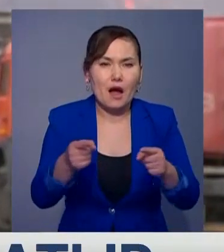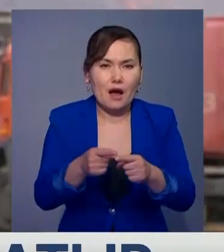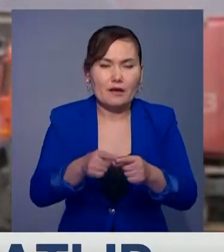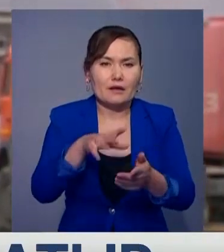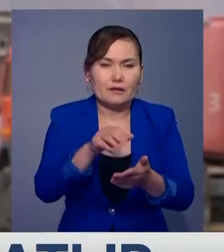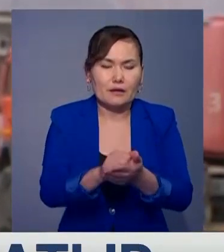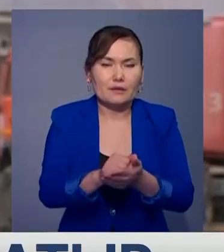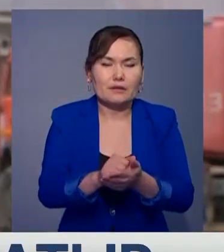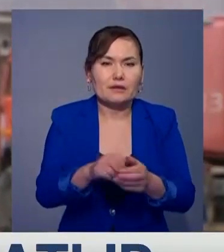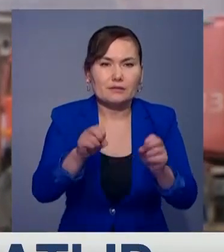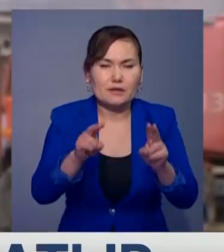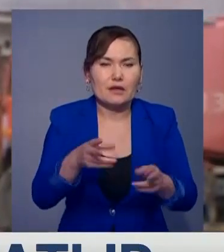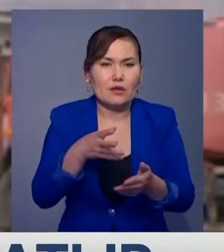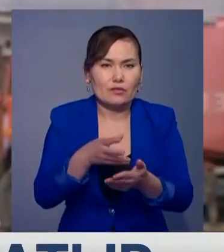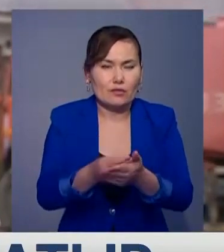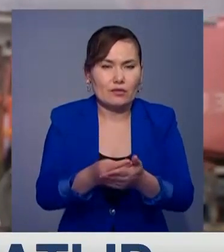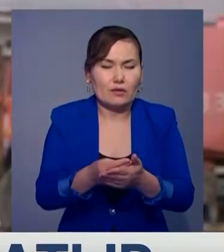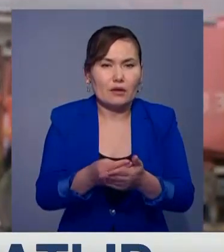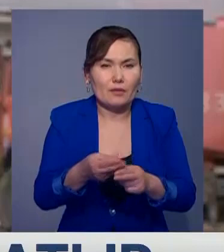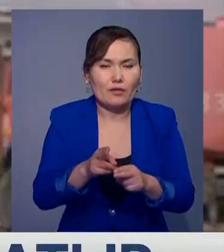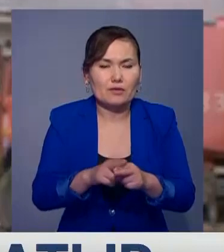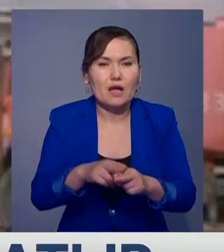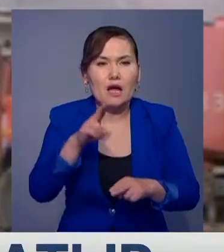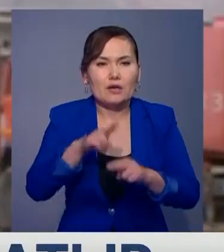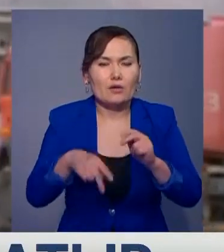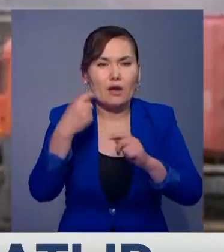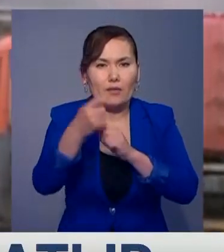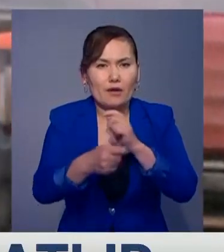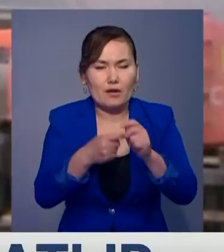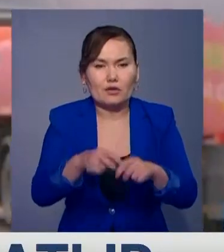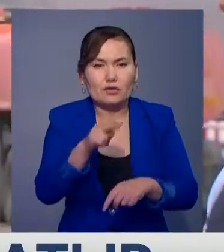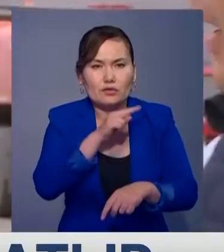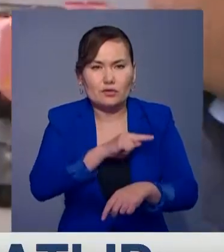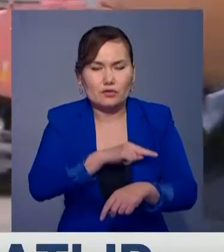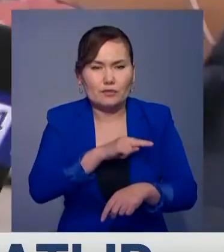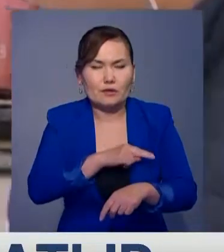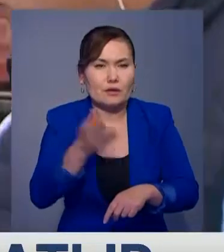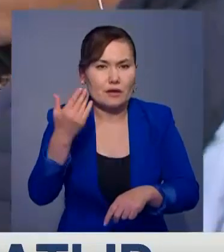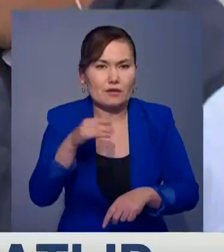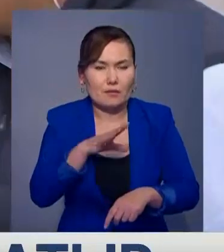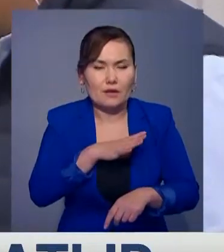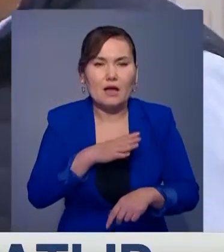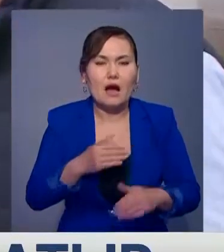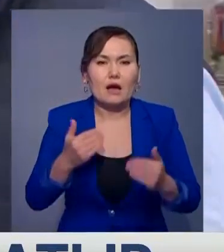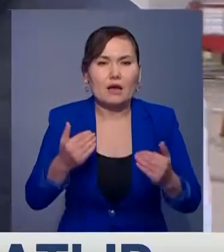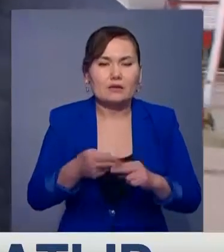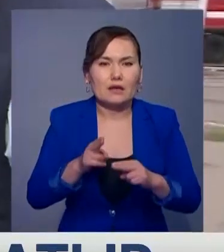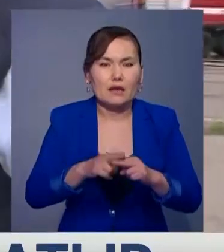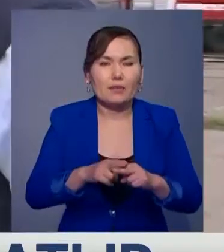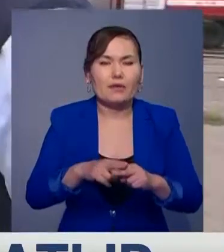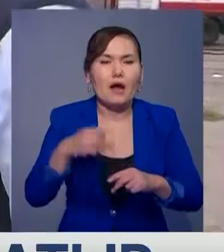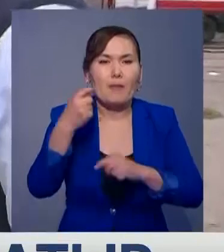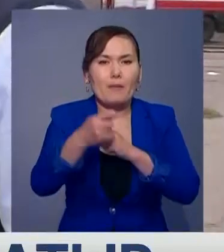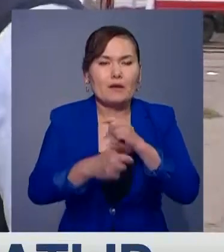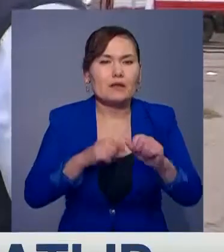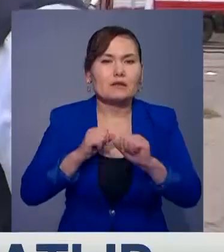жерде склад жалдап, осы жерде товарымызды сақтап қызмет атқарып жатырмыз. Ал мына товарды сақтандыру мәселесі қалай болып